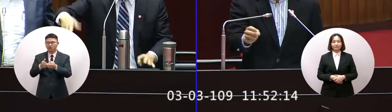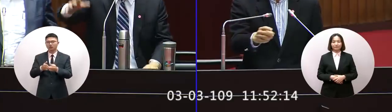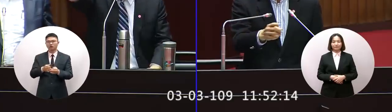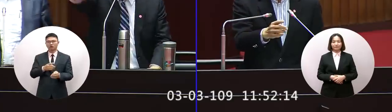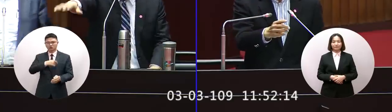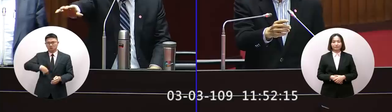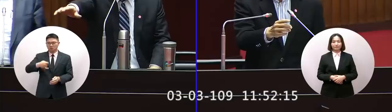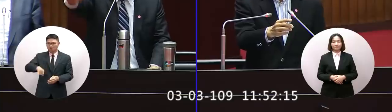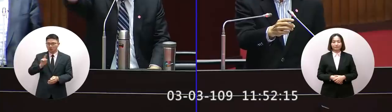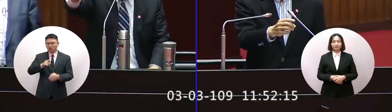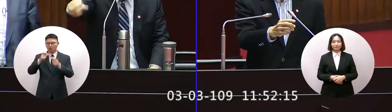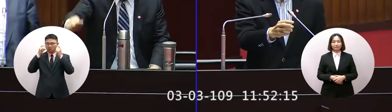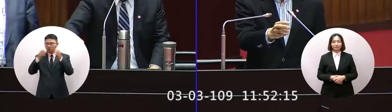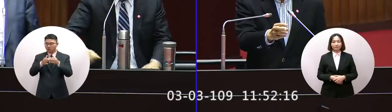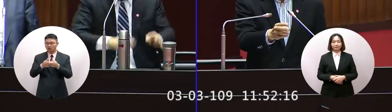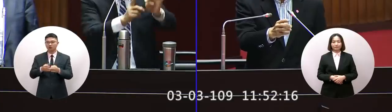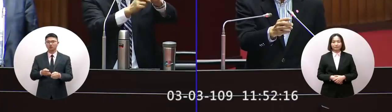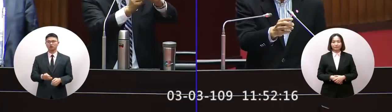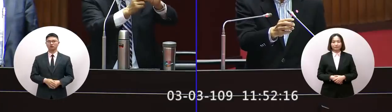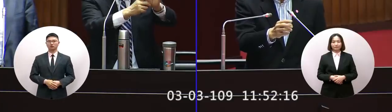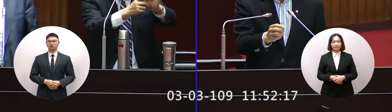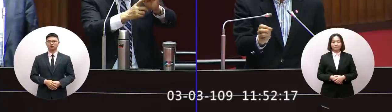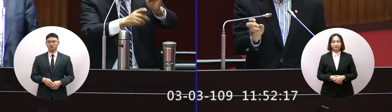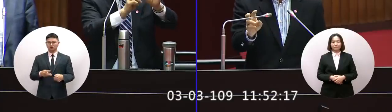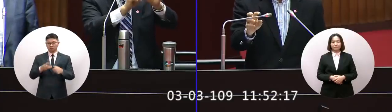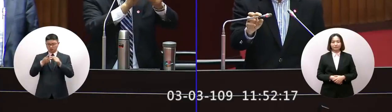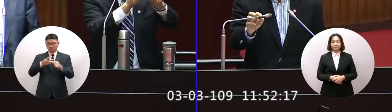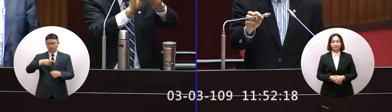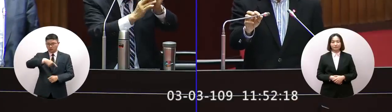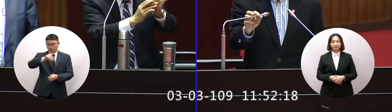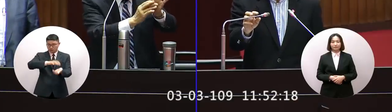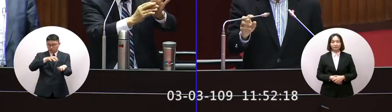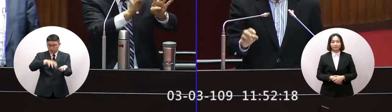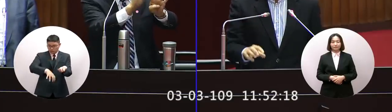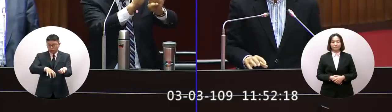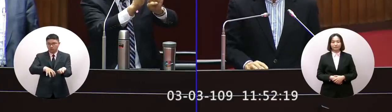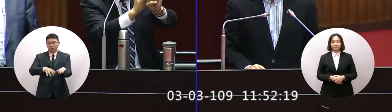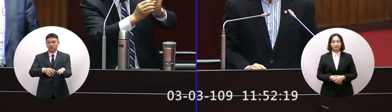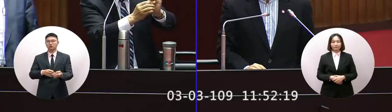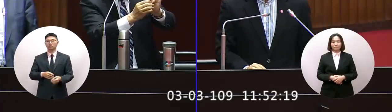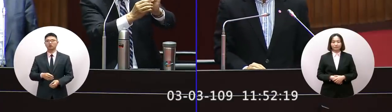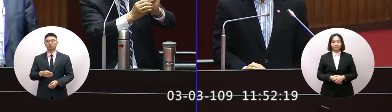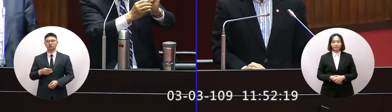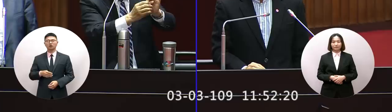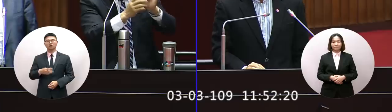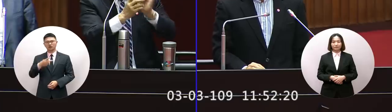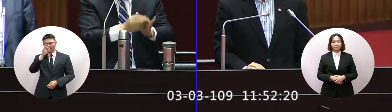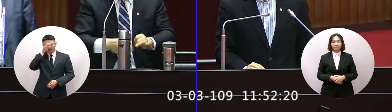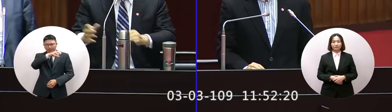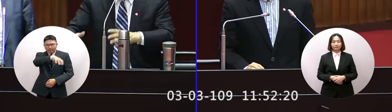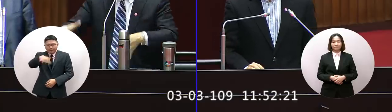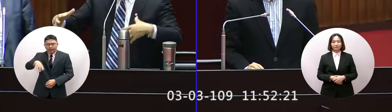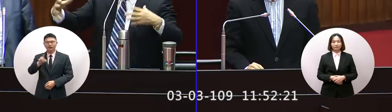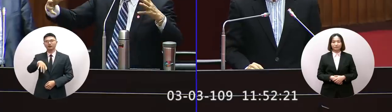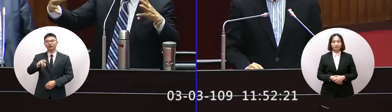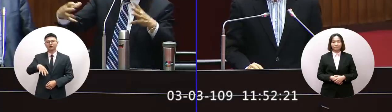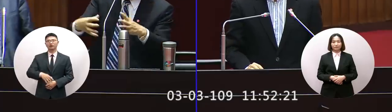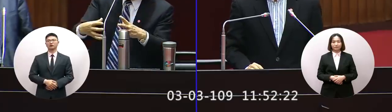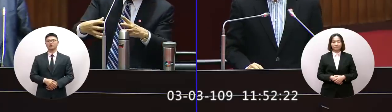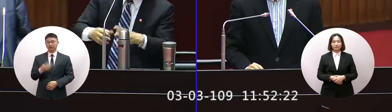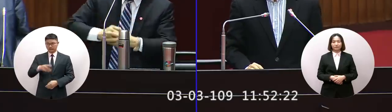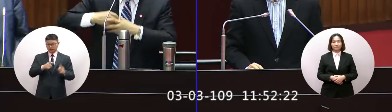況的人甚至於不要出來要去醫院這個就是人啦場所啦還是說